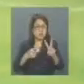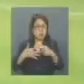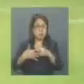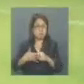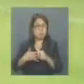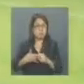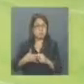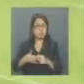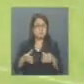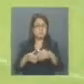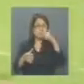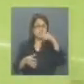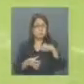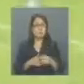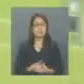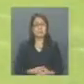ไทยพรีเมียร์ลีกค่ะ